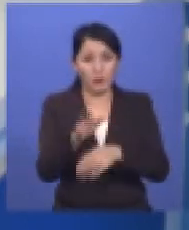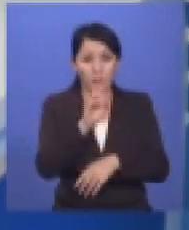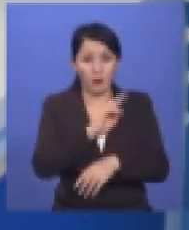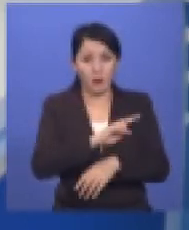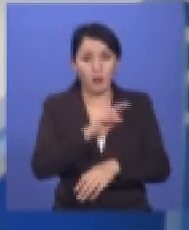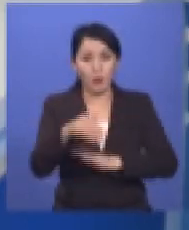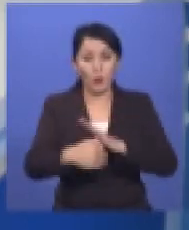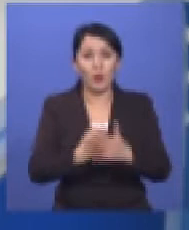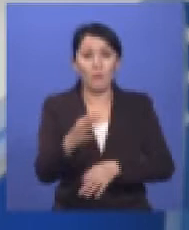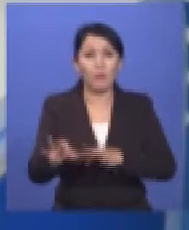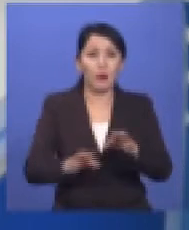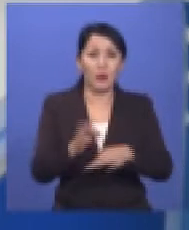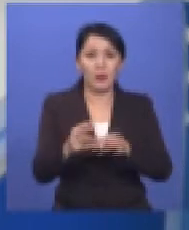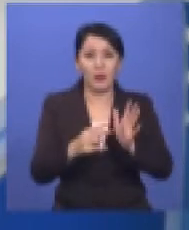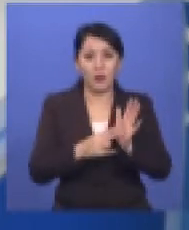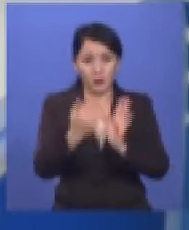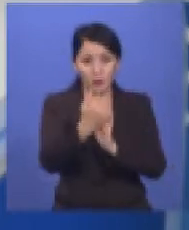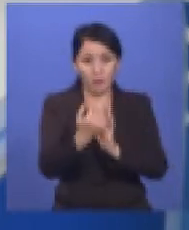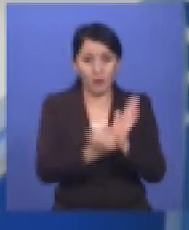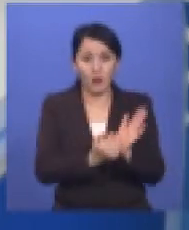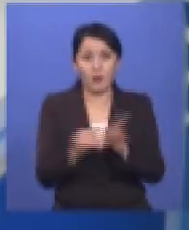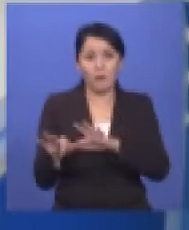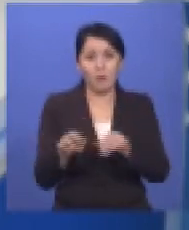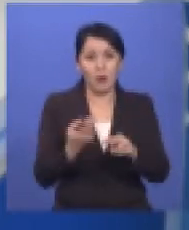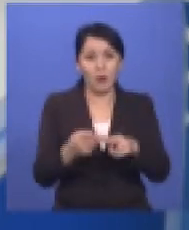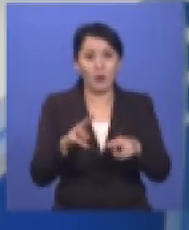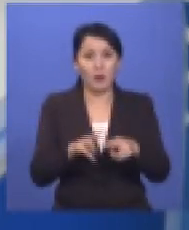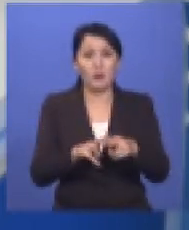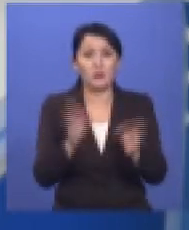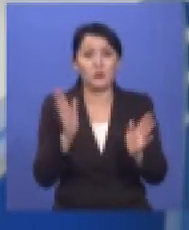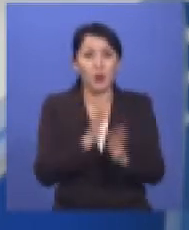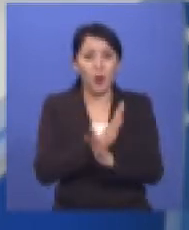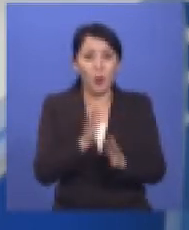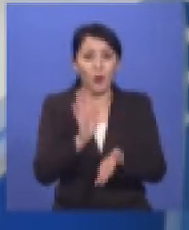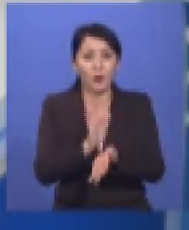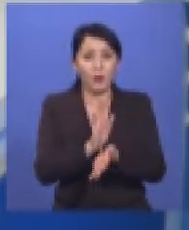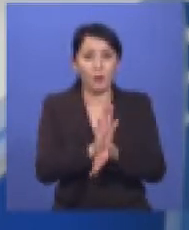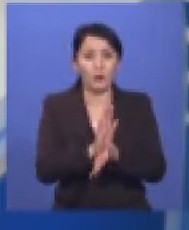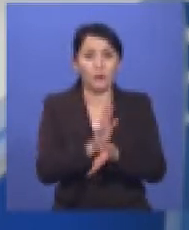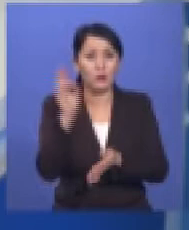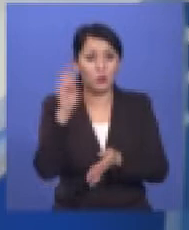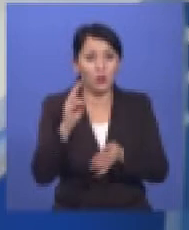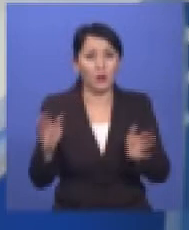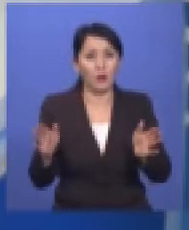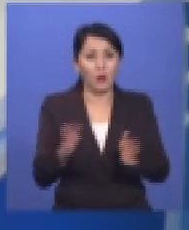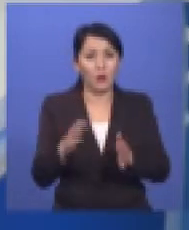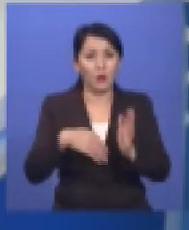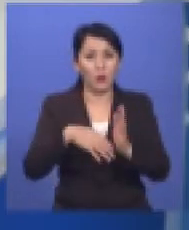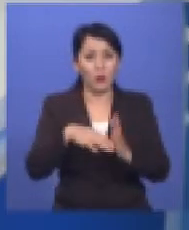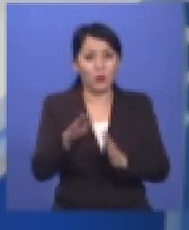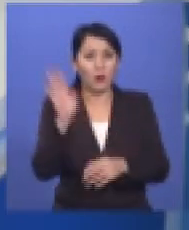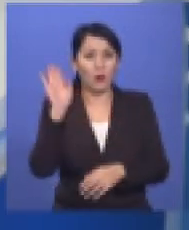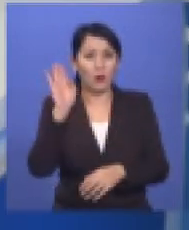асырылады. Жаңа жоба 7 бөліммен іс-шарадан тұрмақ. Олардың дені ауаны ластайтын заттардың көлемін азайтуға, көгалдандыруға,